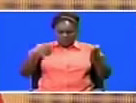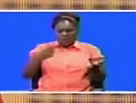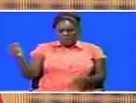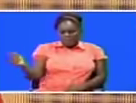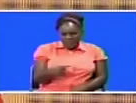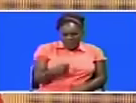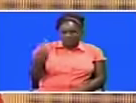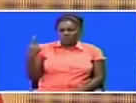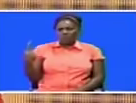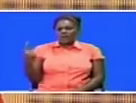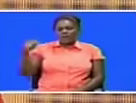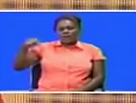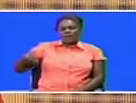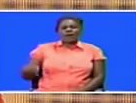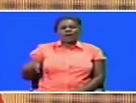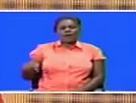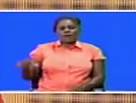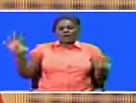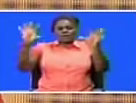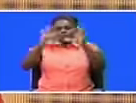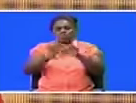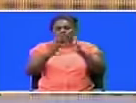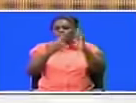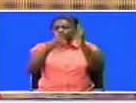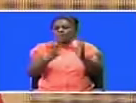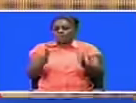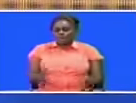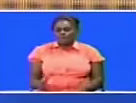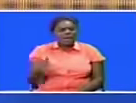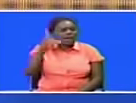kwa mwezi mmoja Sasa hivi Sasa basi tuna ngana na mwanariadha